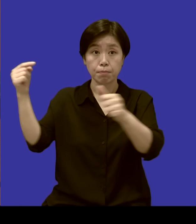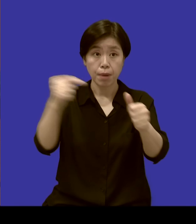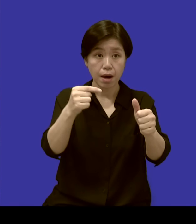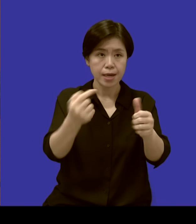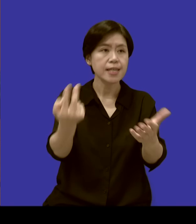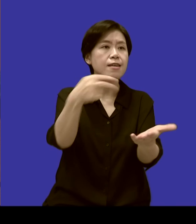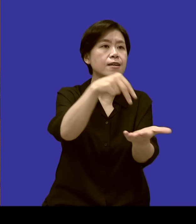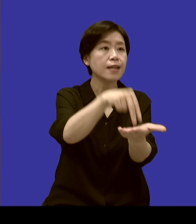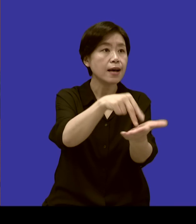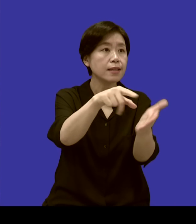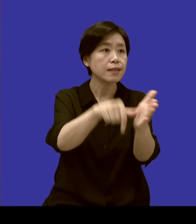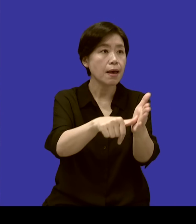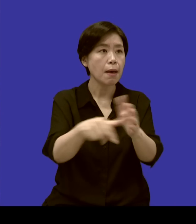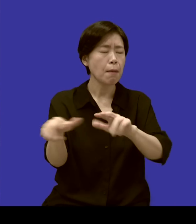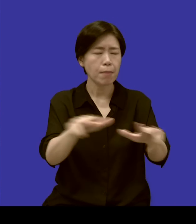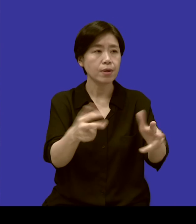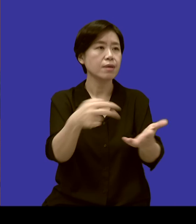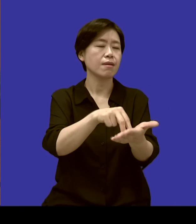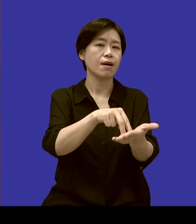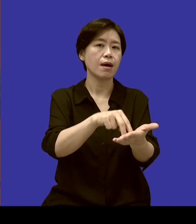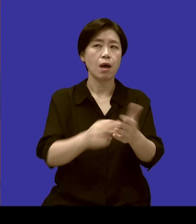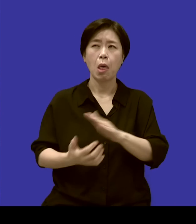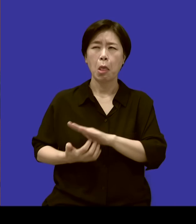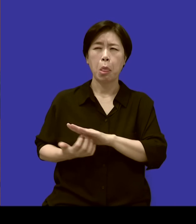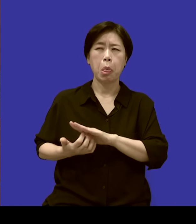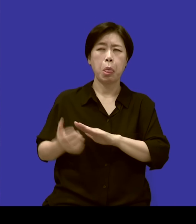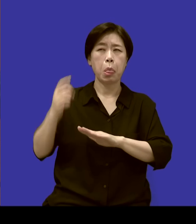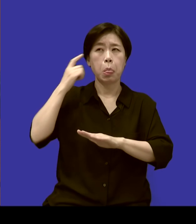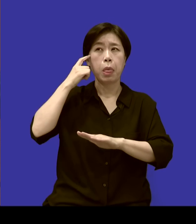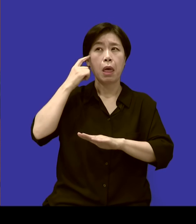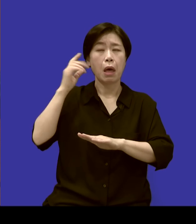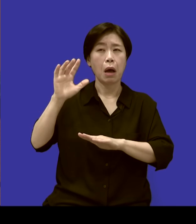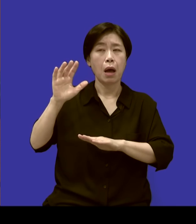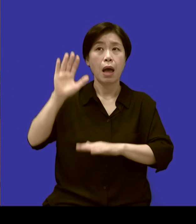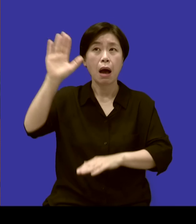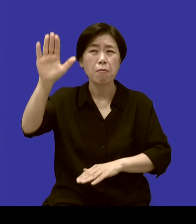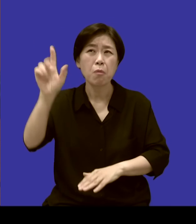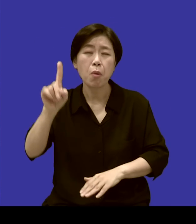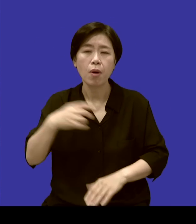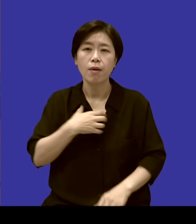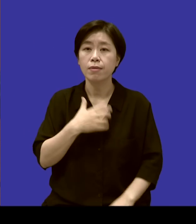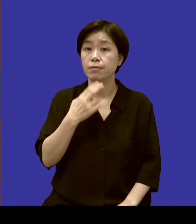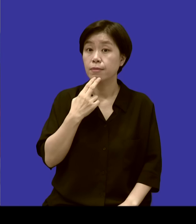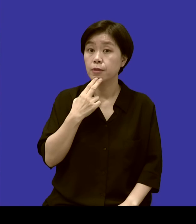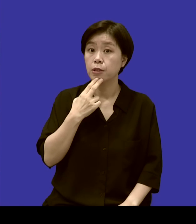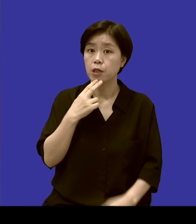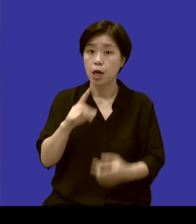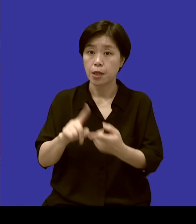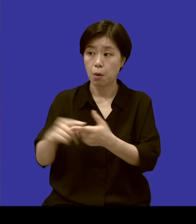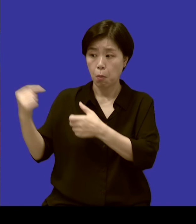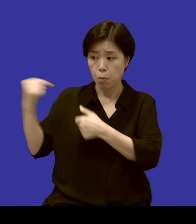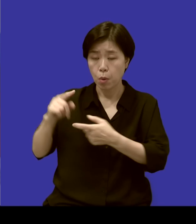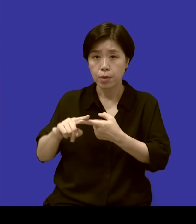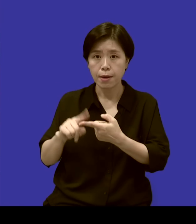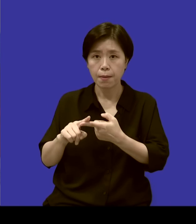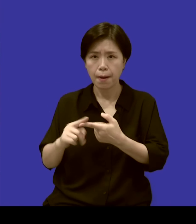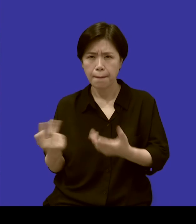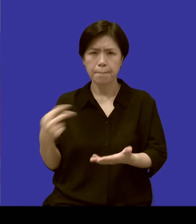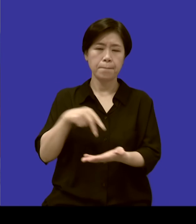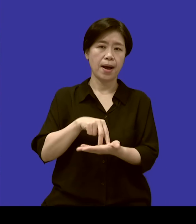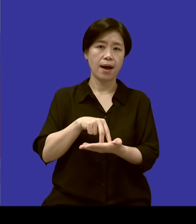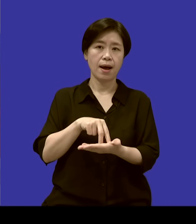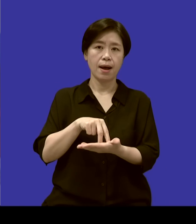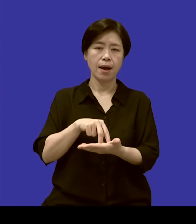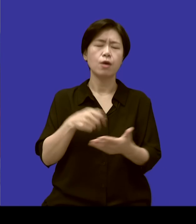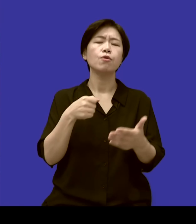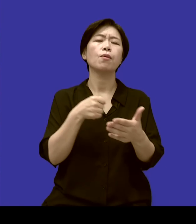1초의 주저함도 없고 1초의 계산도 없고 이거 내가 뱉은 대로 안 되면 어떡하지라는 1초의 계산 없이 그냥 하나님의 부르심대로 일어설 수